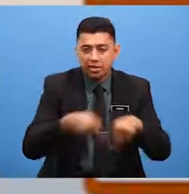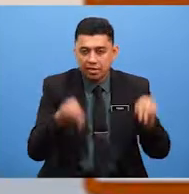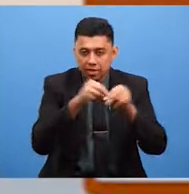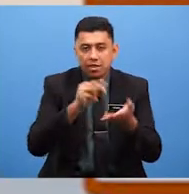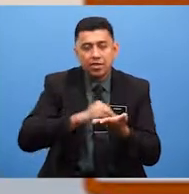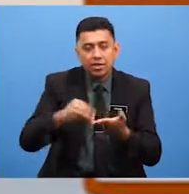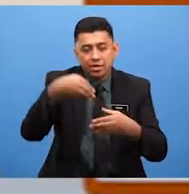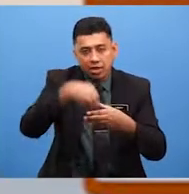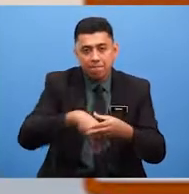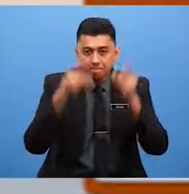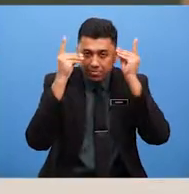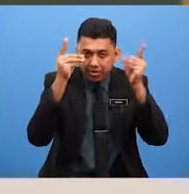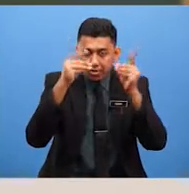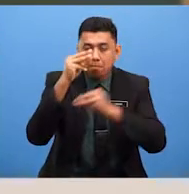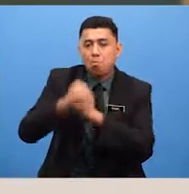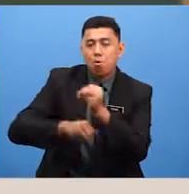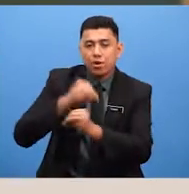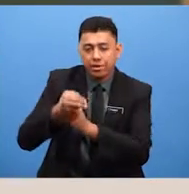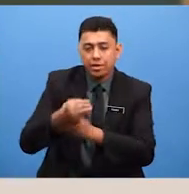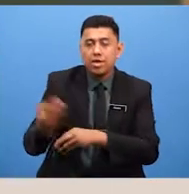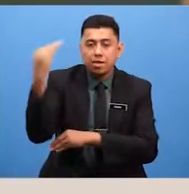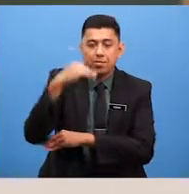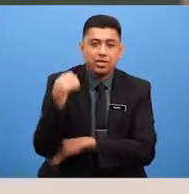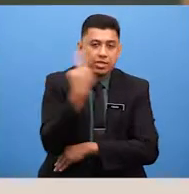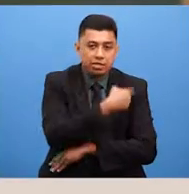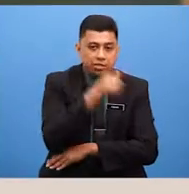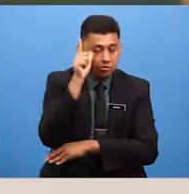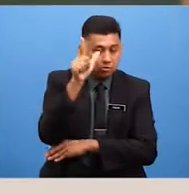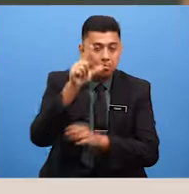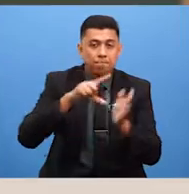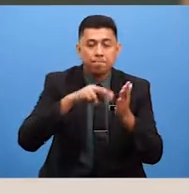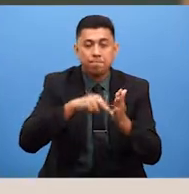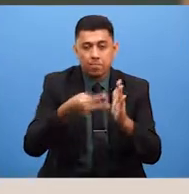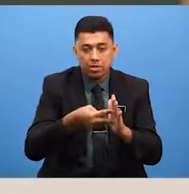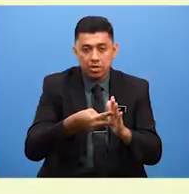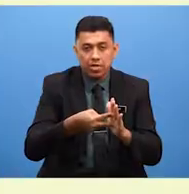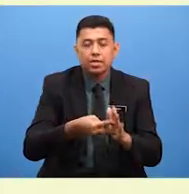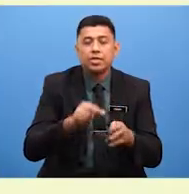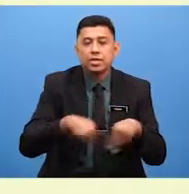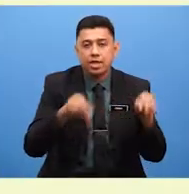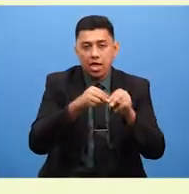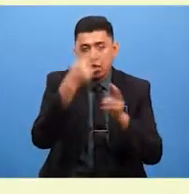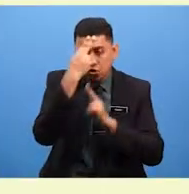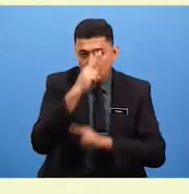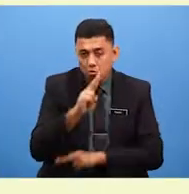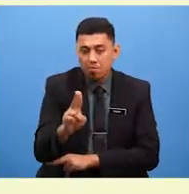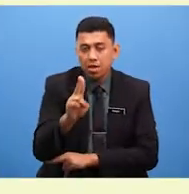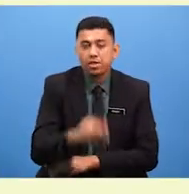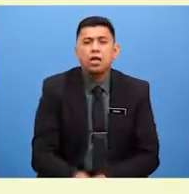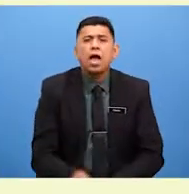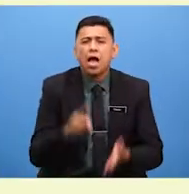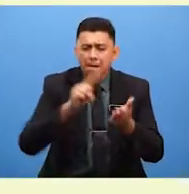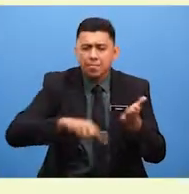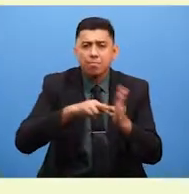dalam pendidikan moral. Mari kita lihat maksud nilai hormat. Apakah maksud